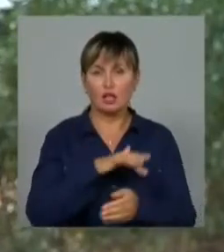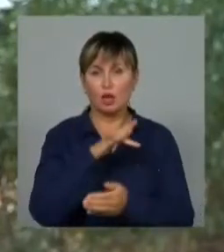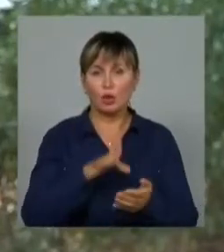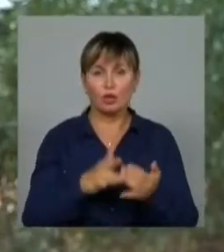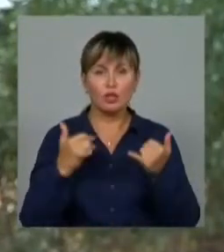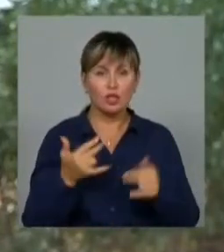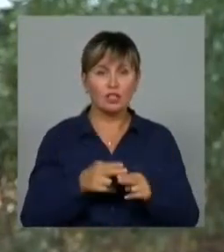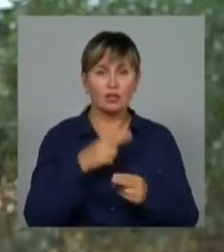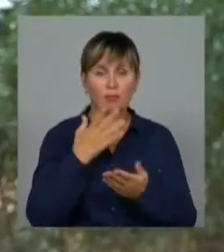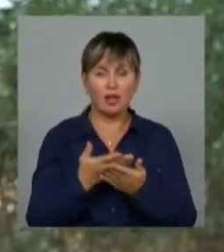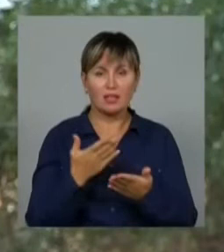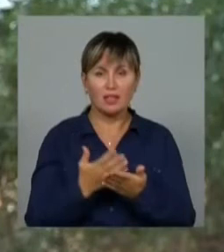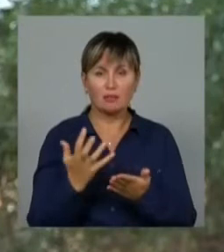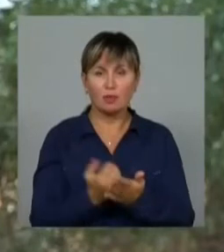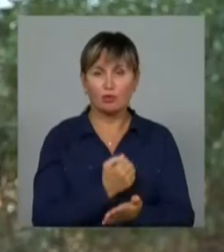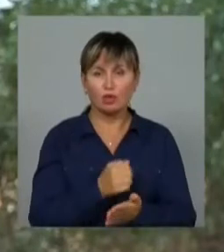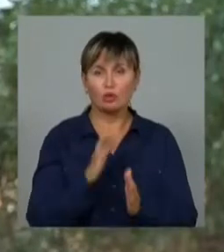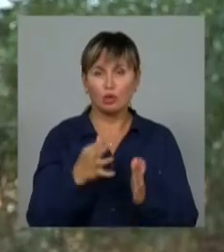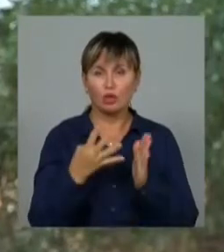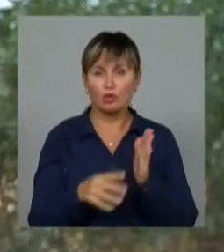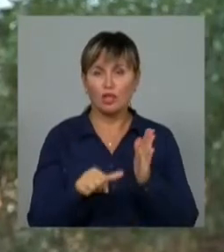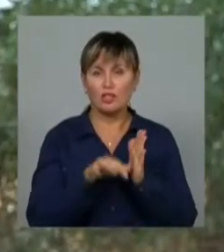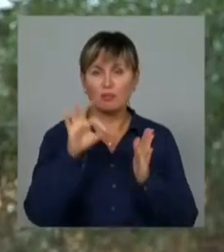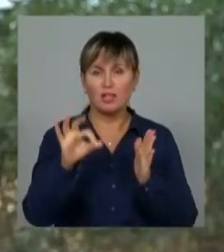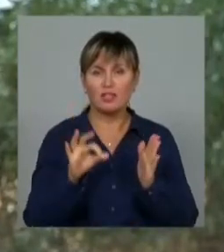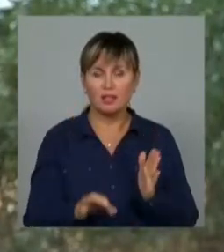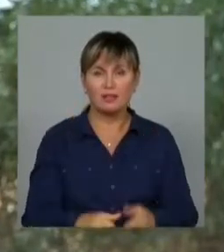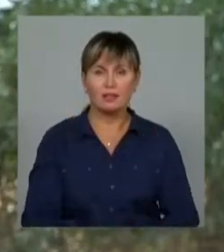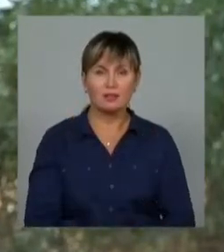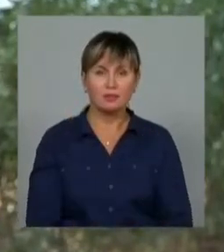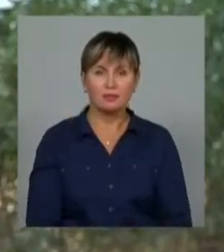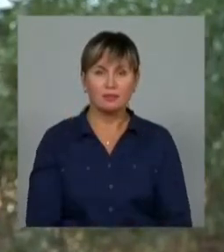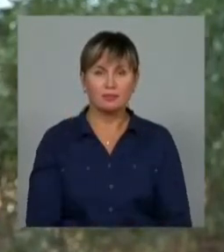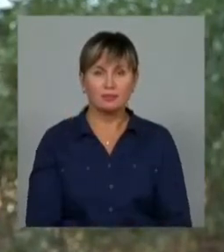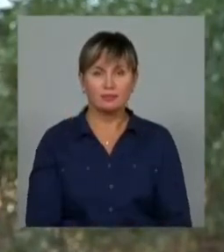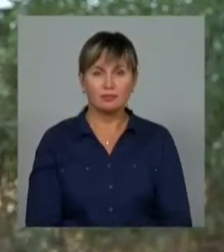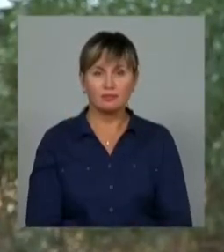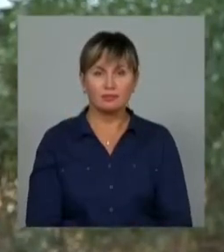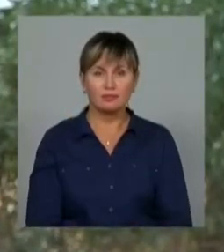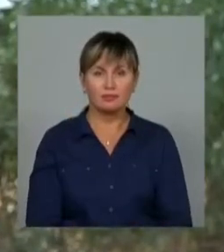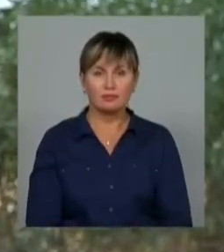Сейчас этот показатель составляет только 46%. Айдана Нураш, Мурат Тайжанов, телеканал Алматы.